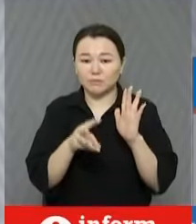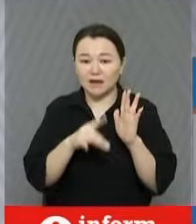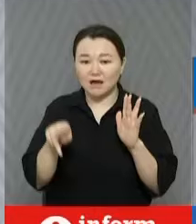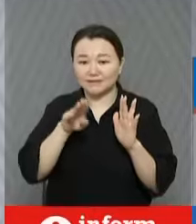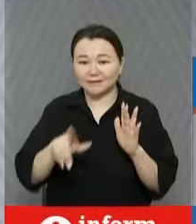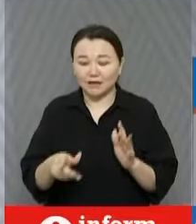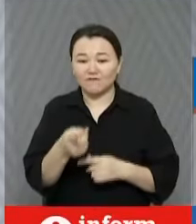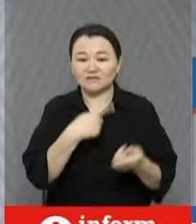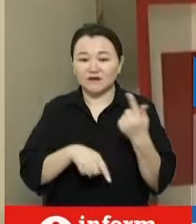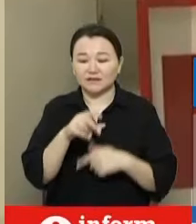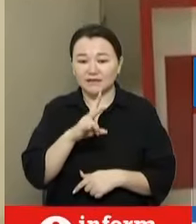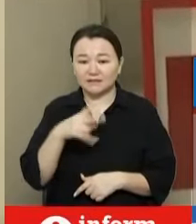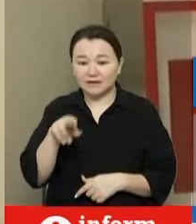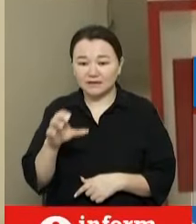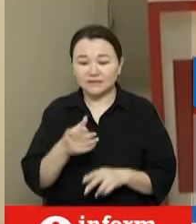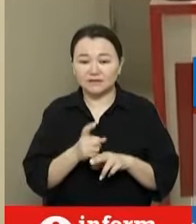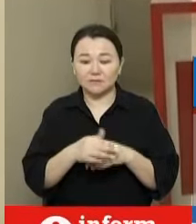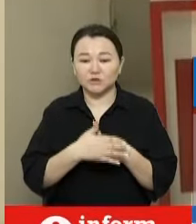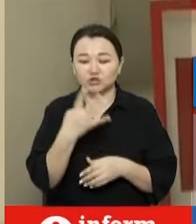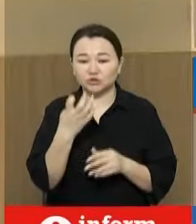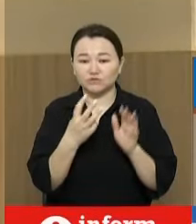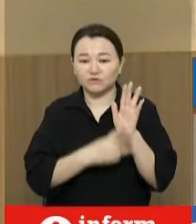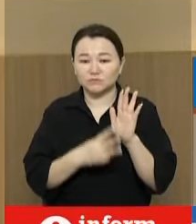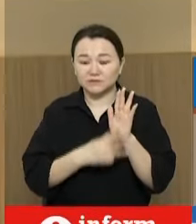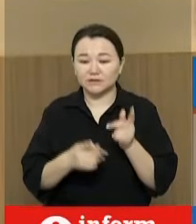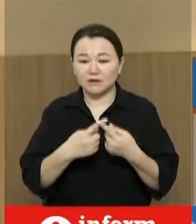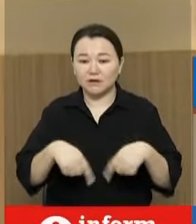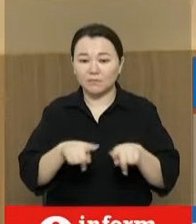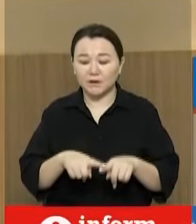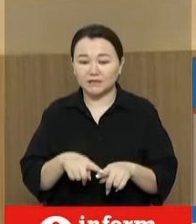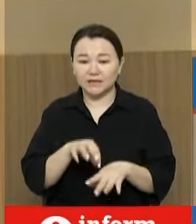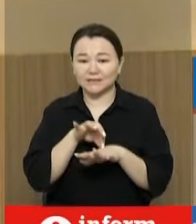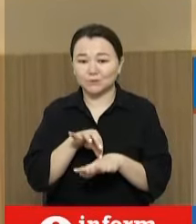возвратного НДС А это порядка 480 компаний